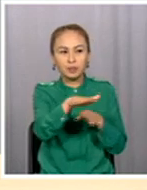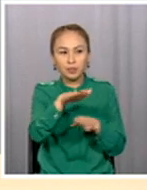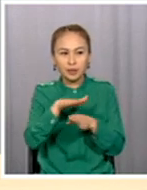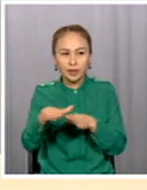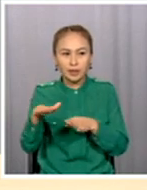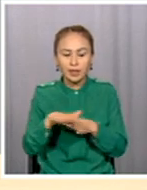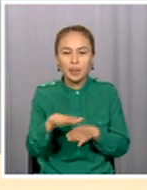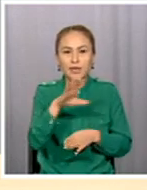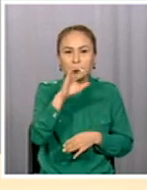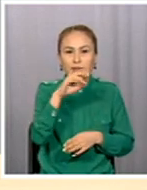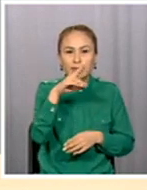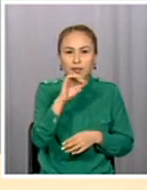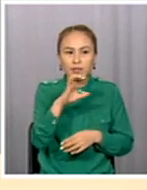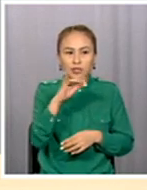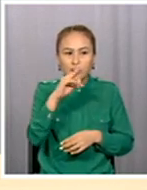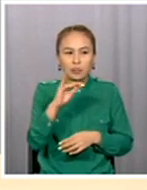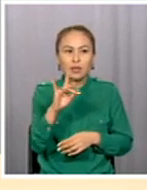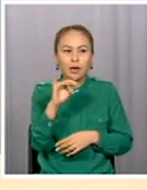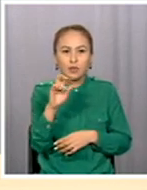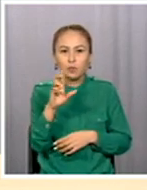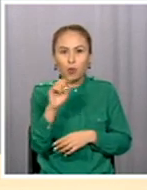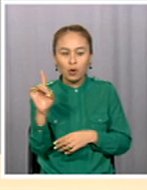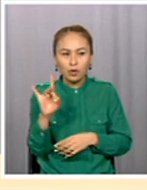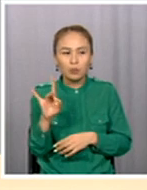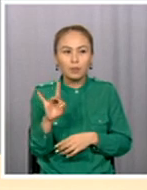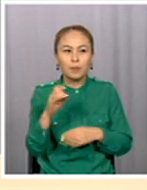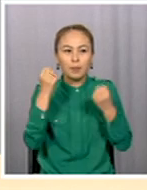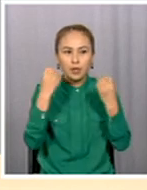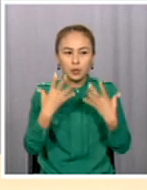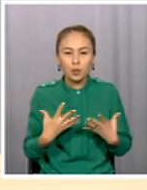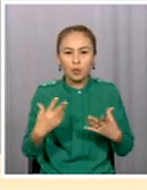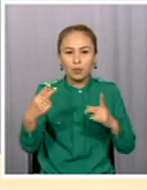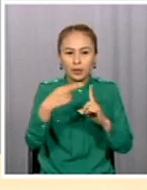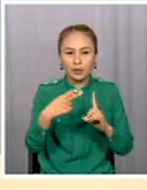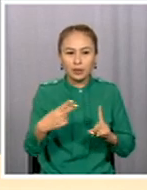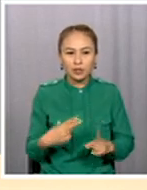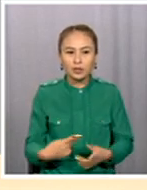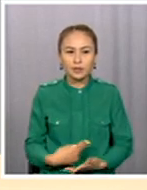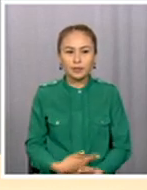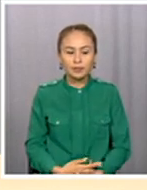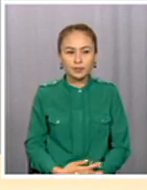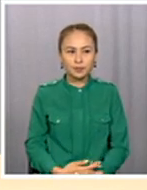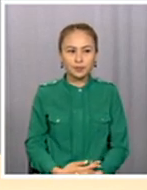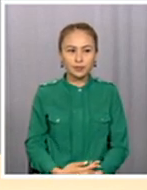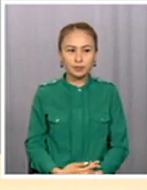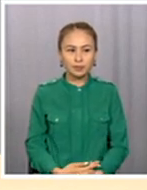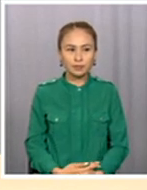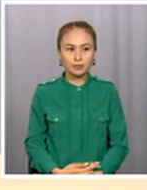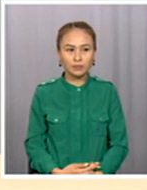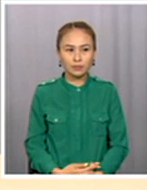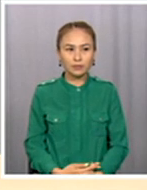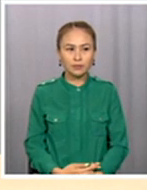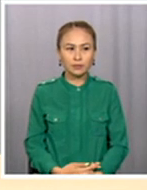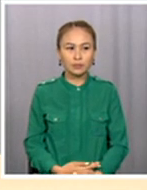научитесь выполнять синтаксический разбор простого предложения.